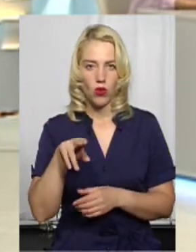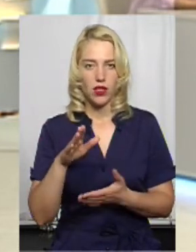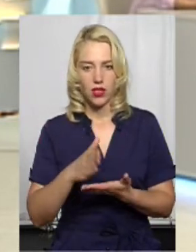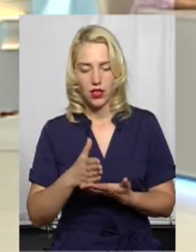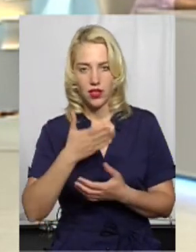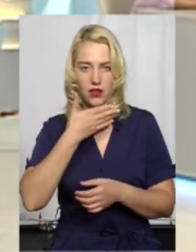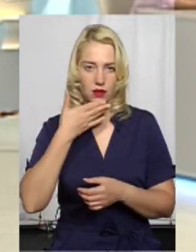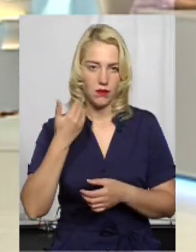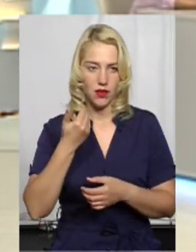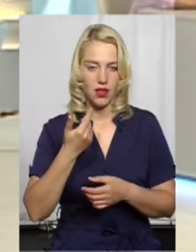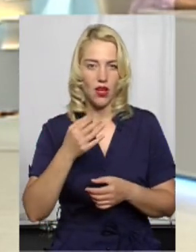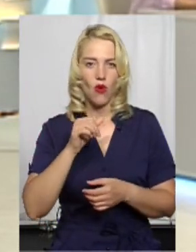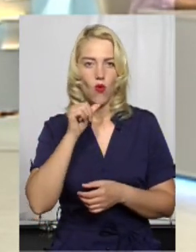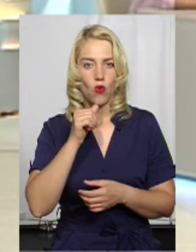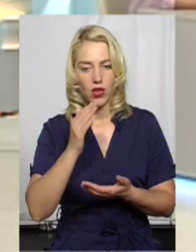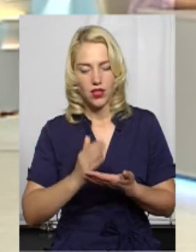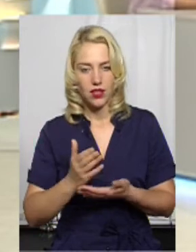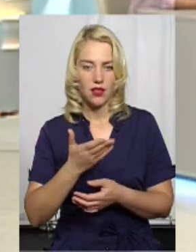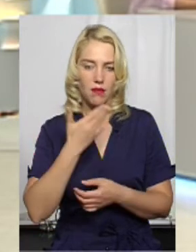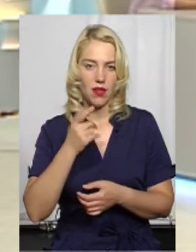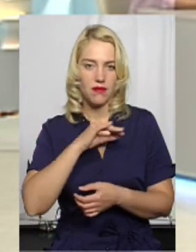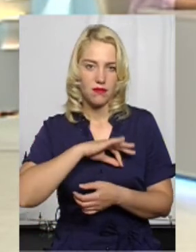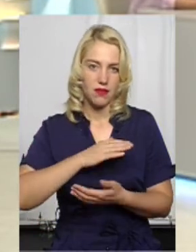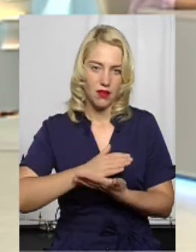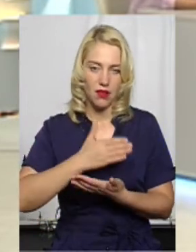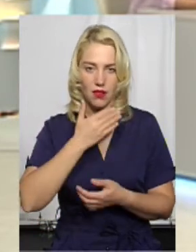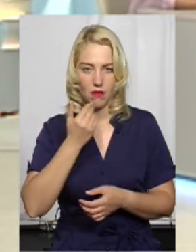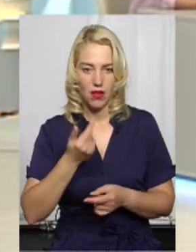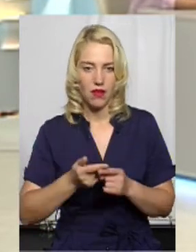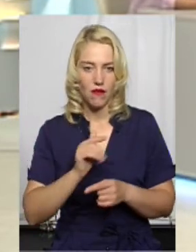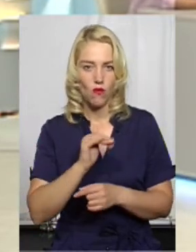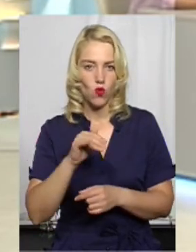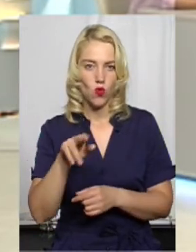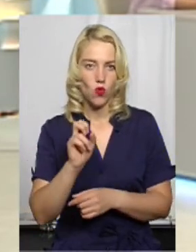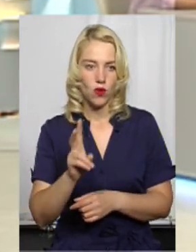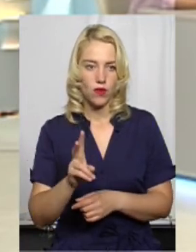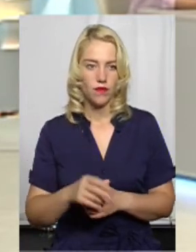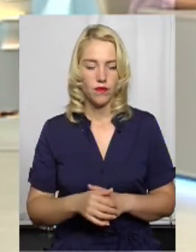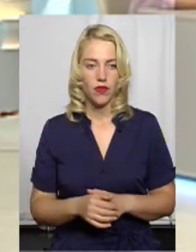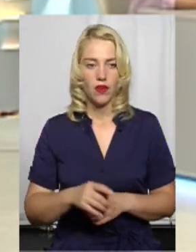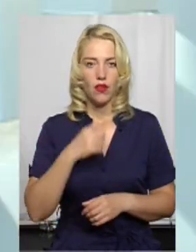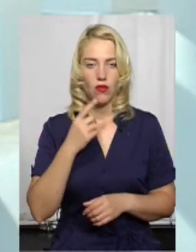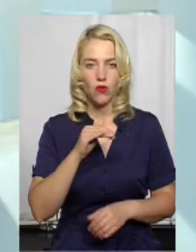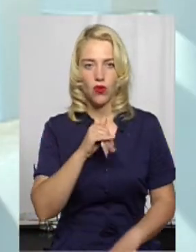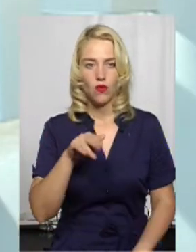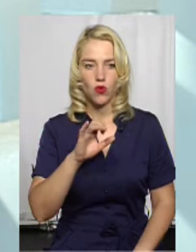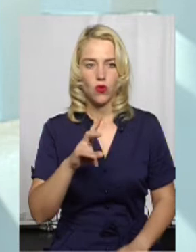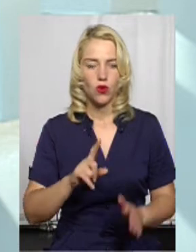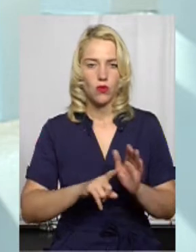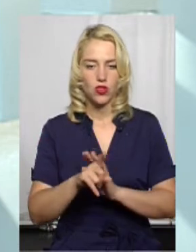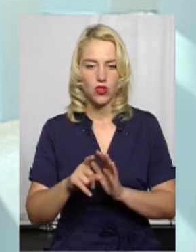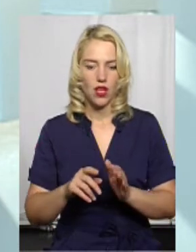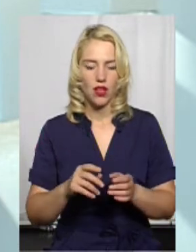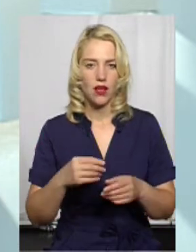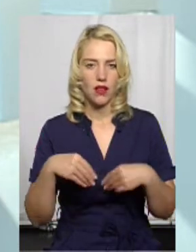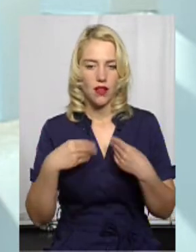ви зиск із того фундука, який висадили? Ну, хоча кажуть, що фундук починає плодоносити там